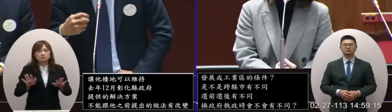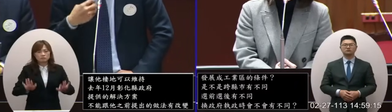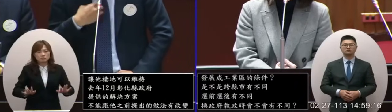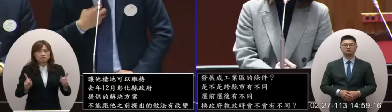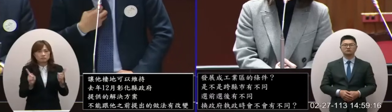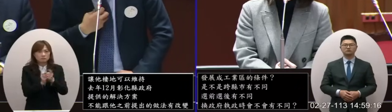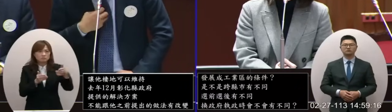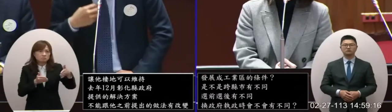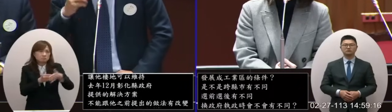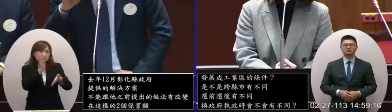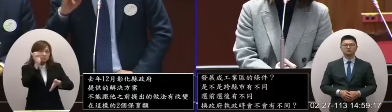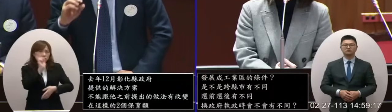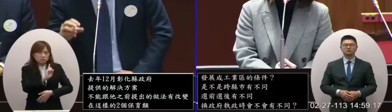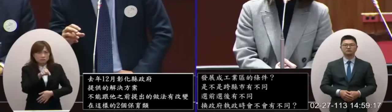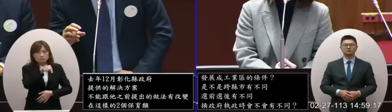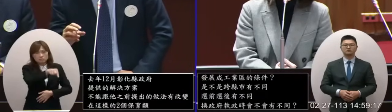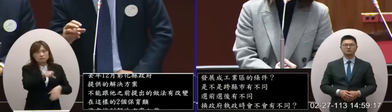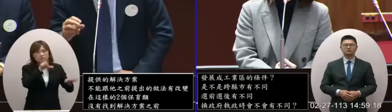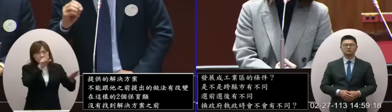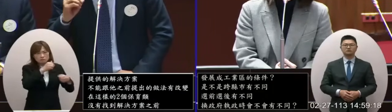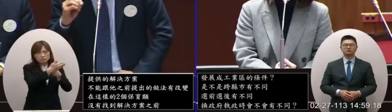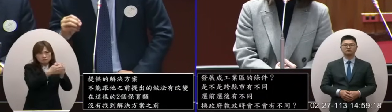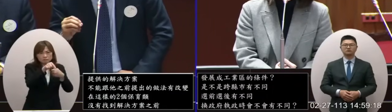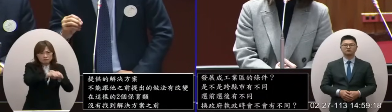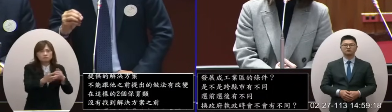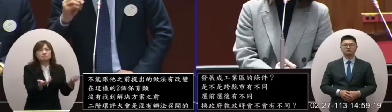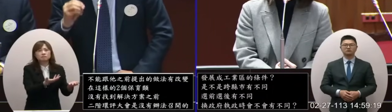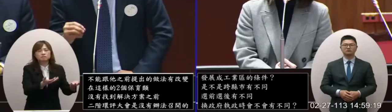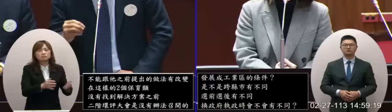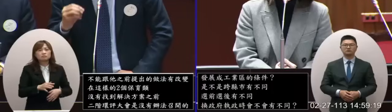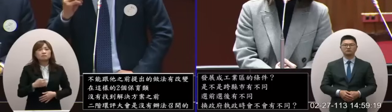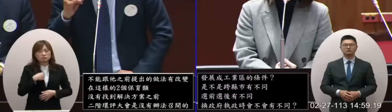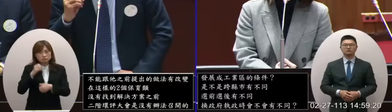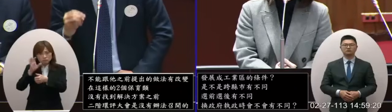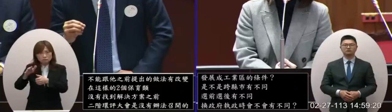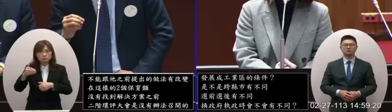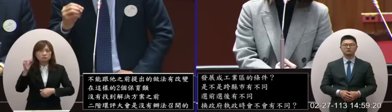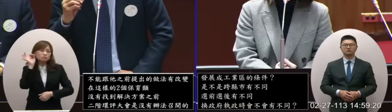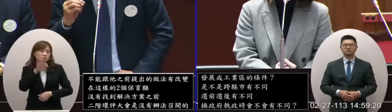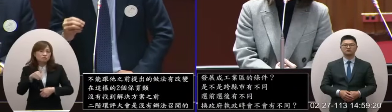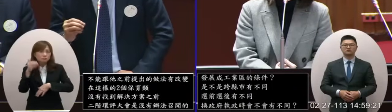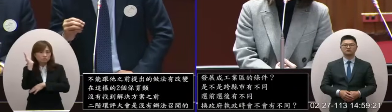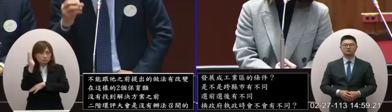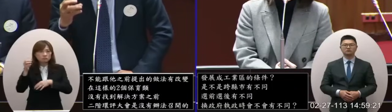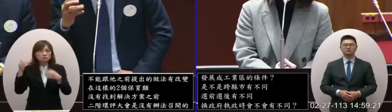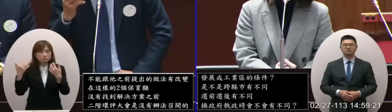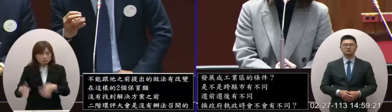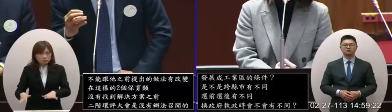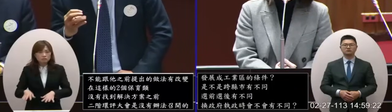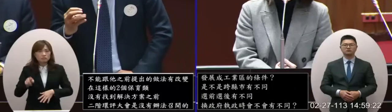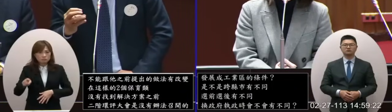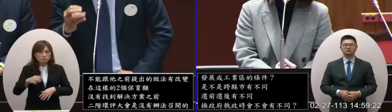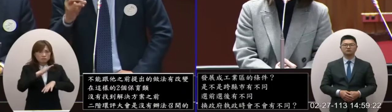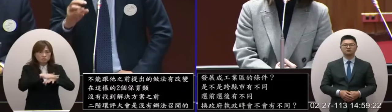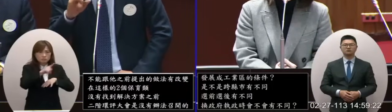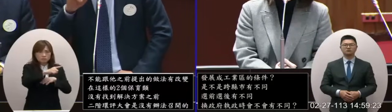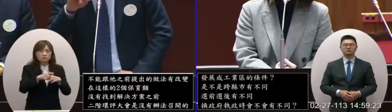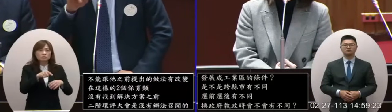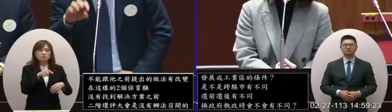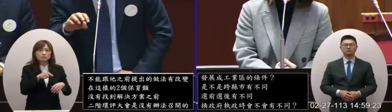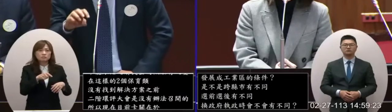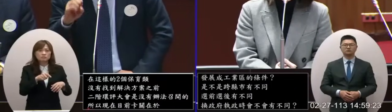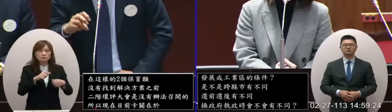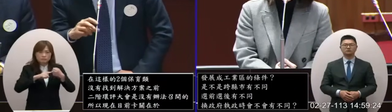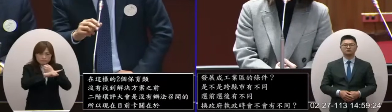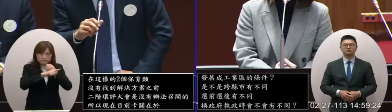部分。那我们农业部会跟彰化县政府，我们也提过了，我们会跟我们的生物多样性研究所一起来努力，把这个